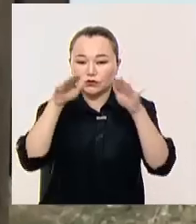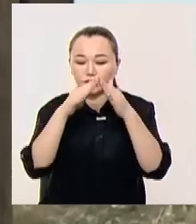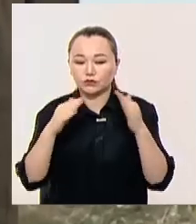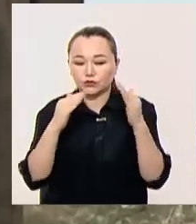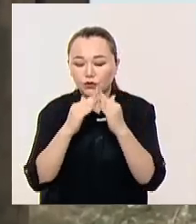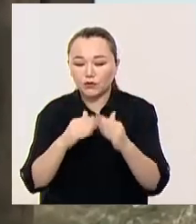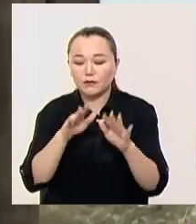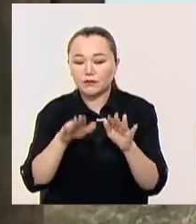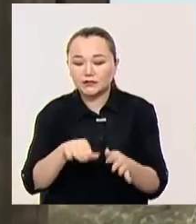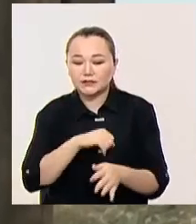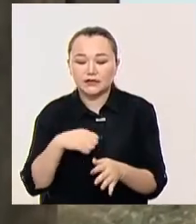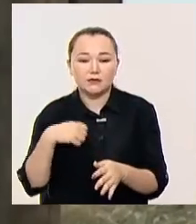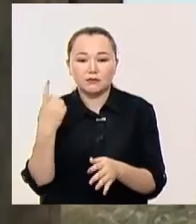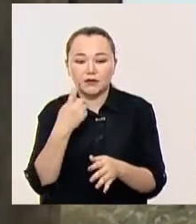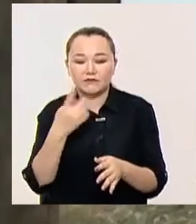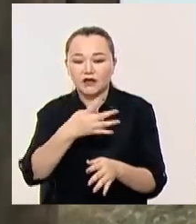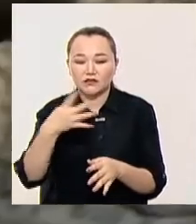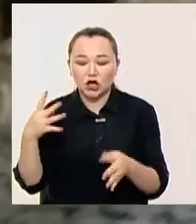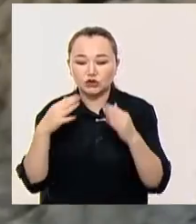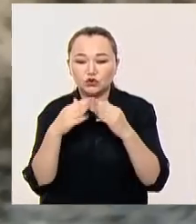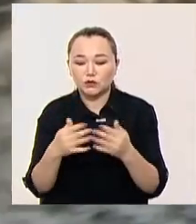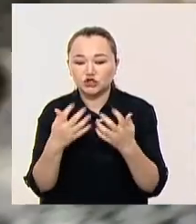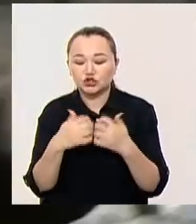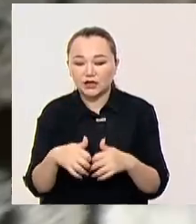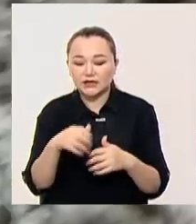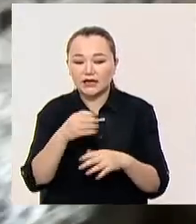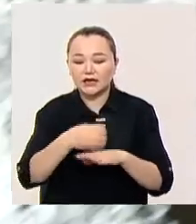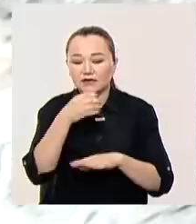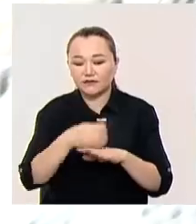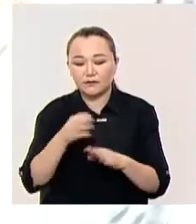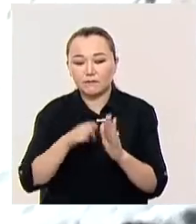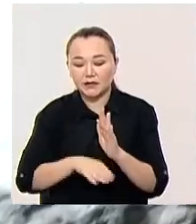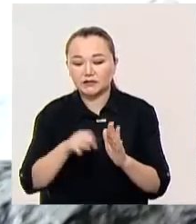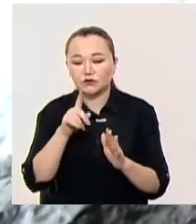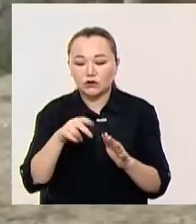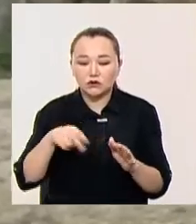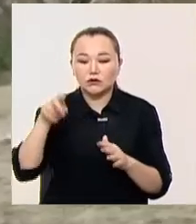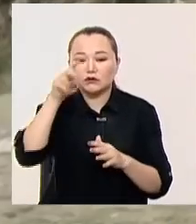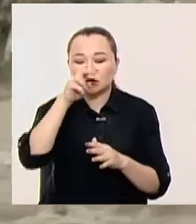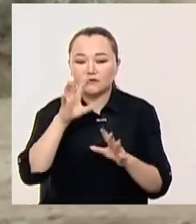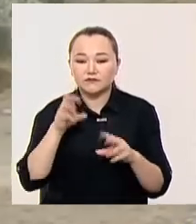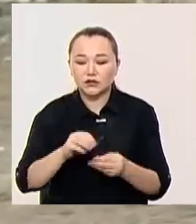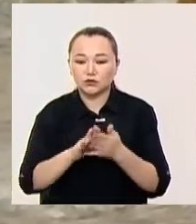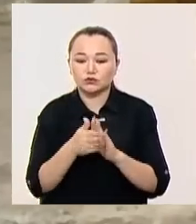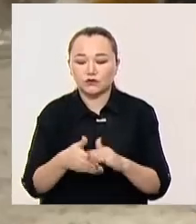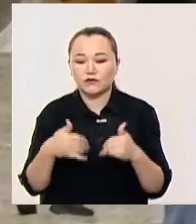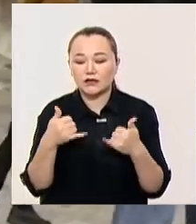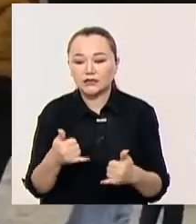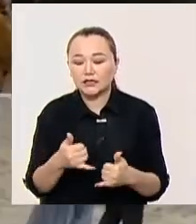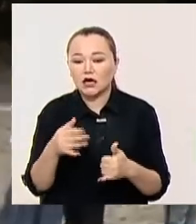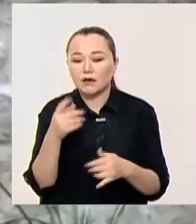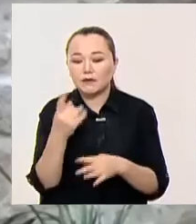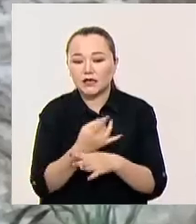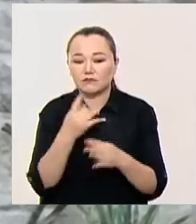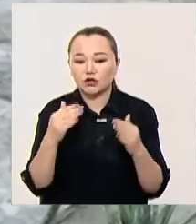жер бетіндегі ең алғашқы көп қабатты үй болып саналады. Лифтсіз демесеңіз, жоғары қабатқа жетуге барлық жағдай жасалған. Алғаш тұрғын